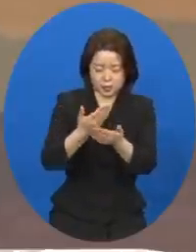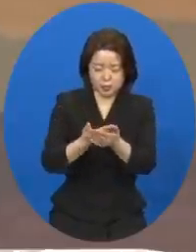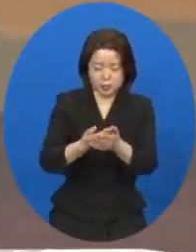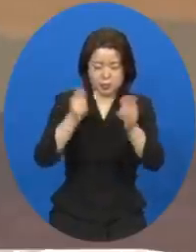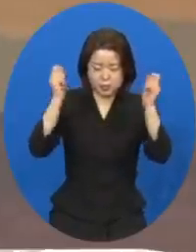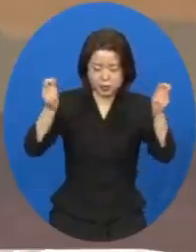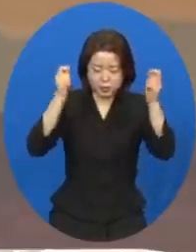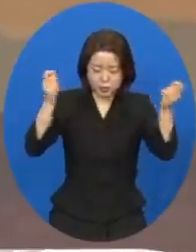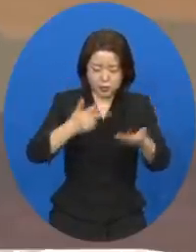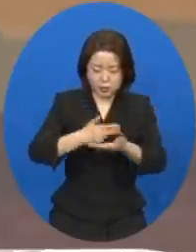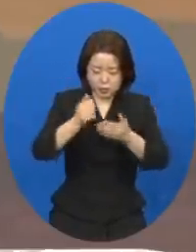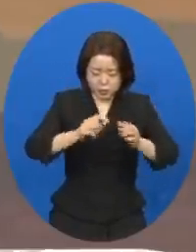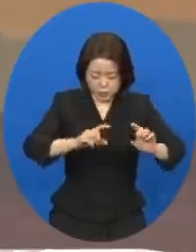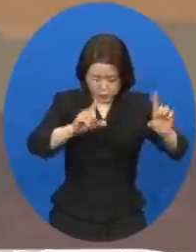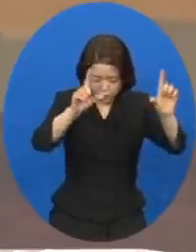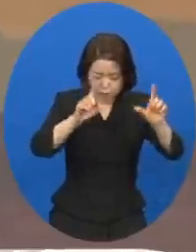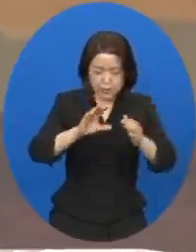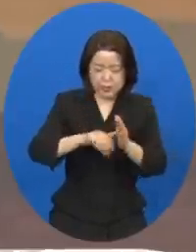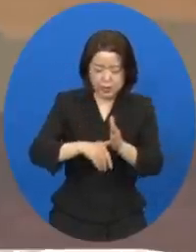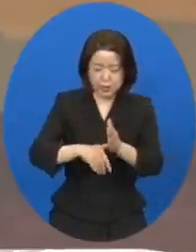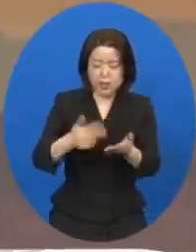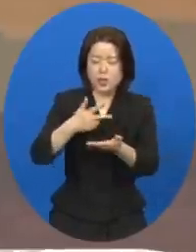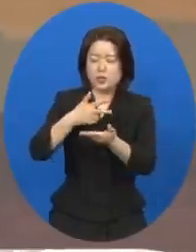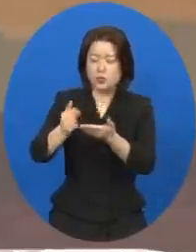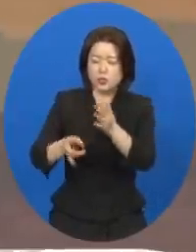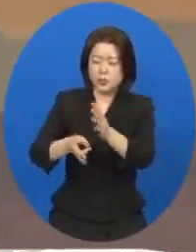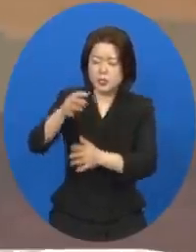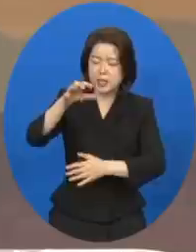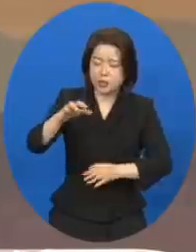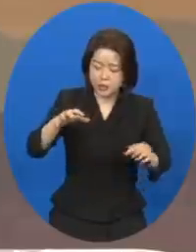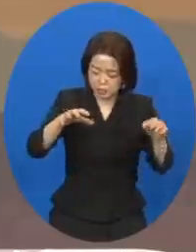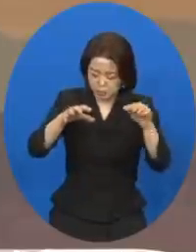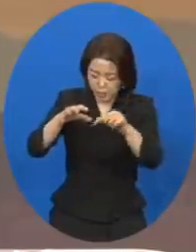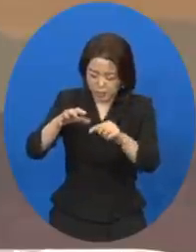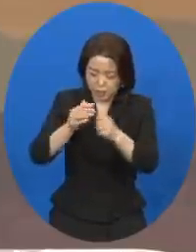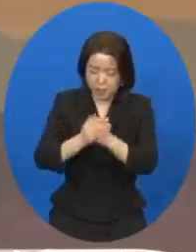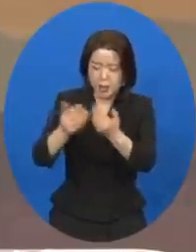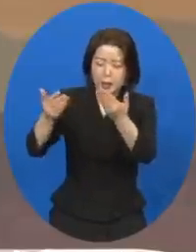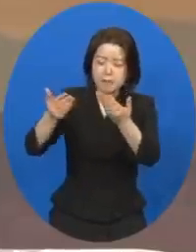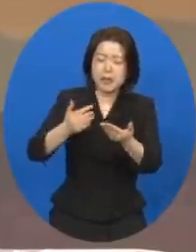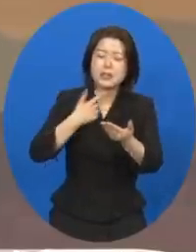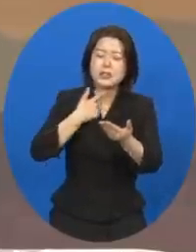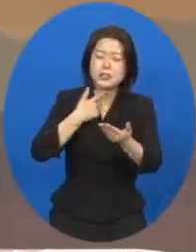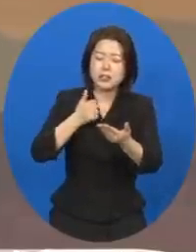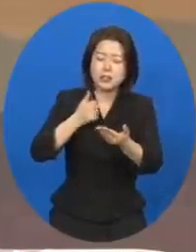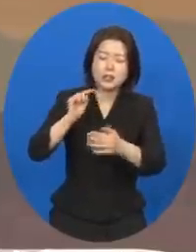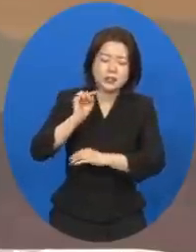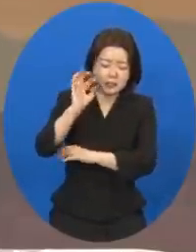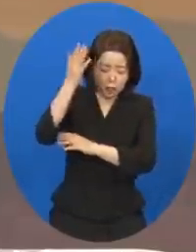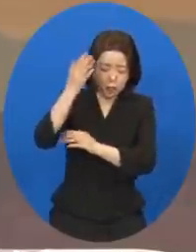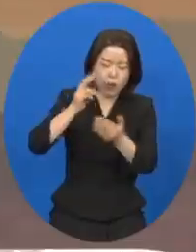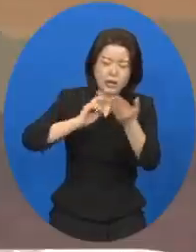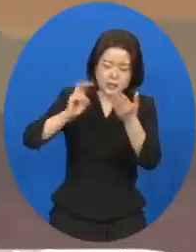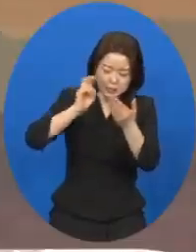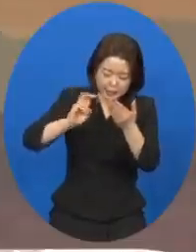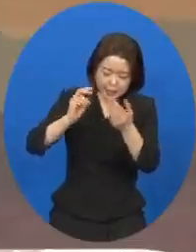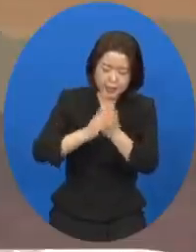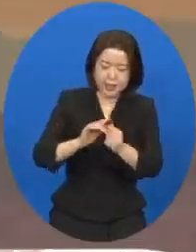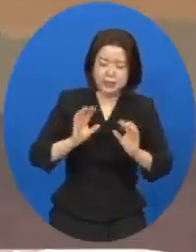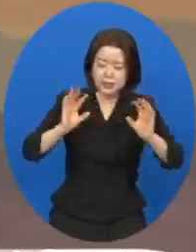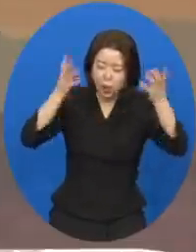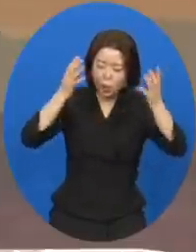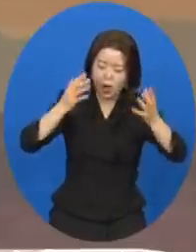종려주일에 주 예수님이 예루살렘에 들어가셨을 때 받으셨던 그 영광, 그 찬양, 그